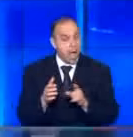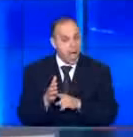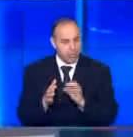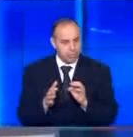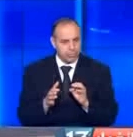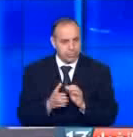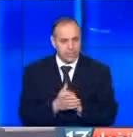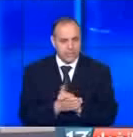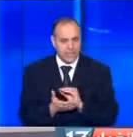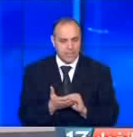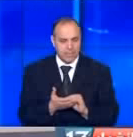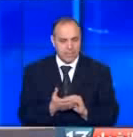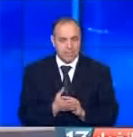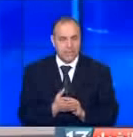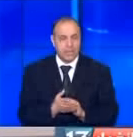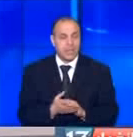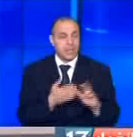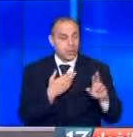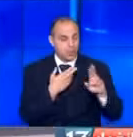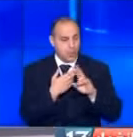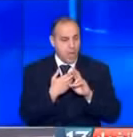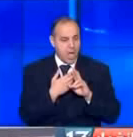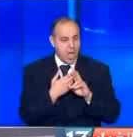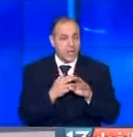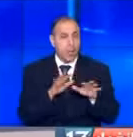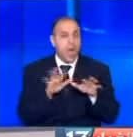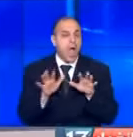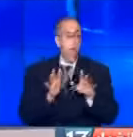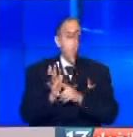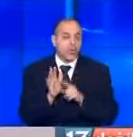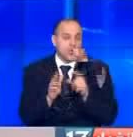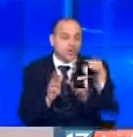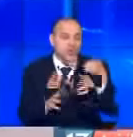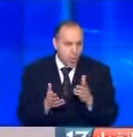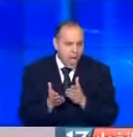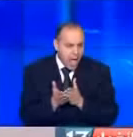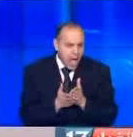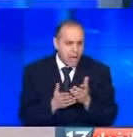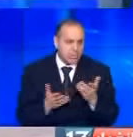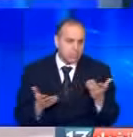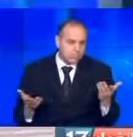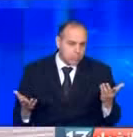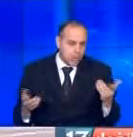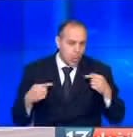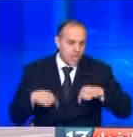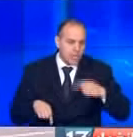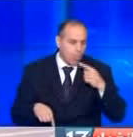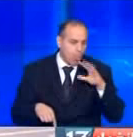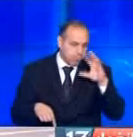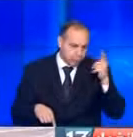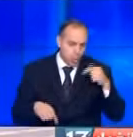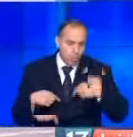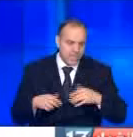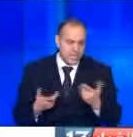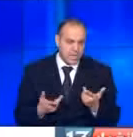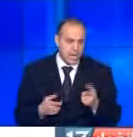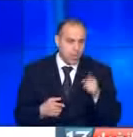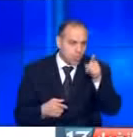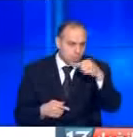ستتخذون في حق من ساهم في تعسير الوضع وفي إيصال الناقلة الوطنية إلى هذه الأزمة؟ احنا كناقلة